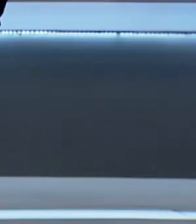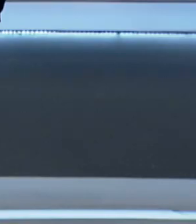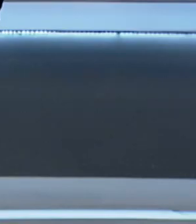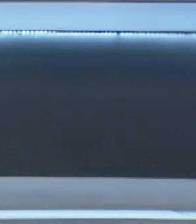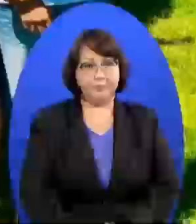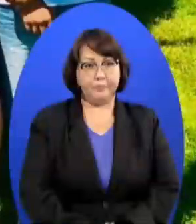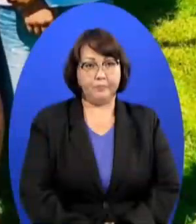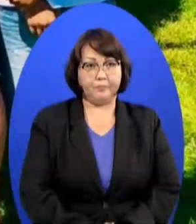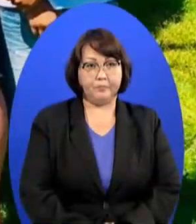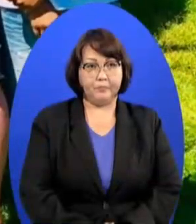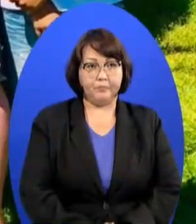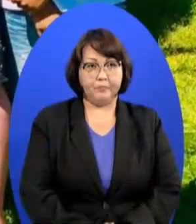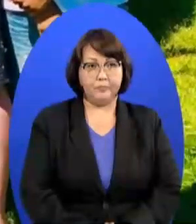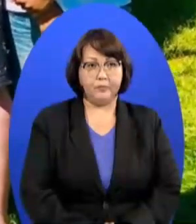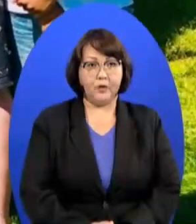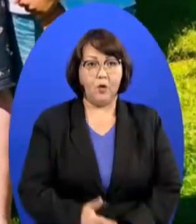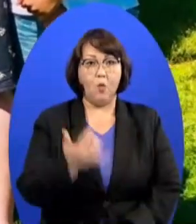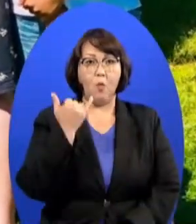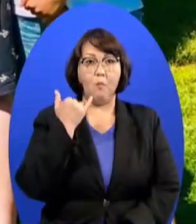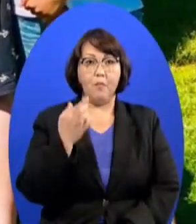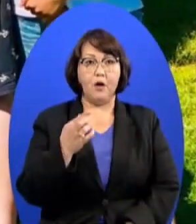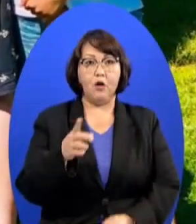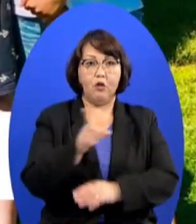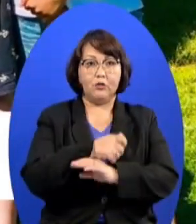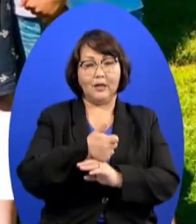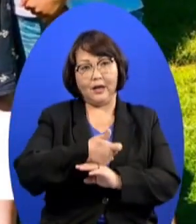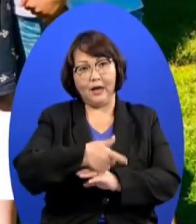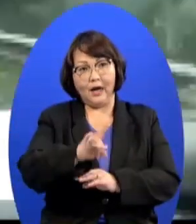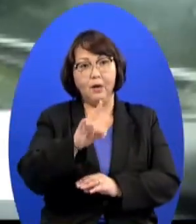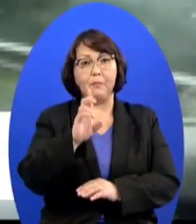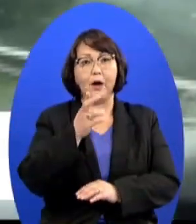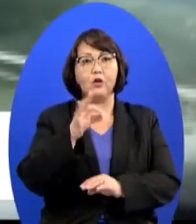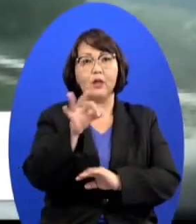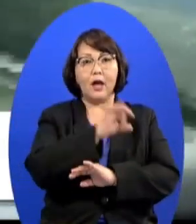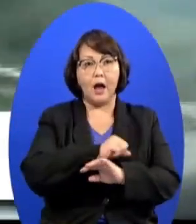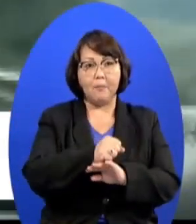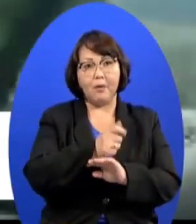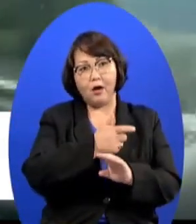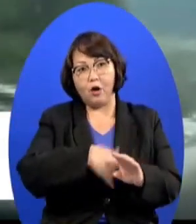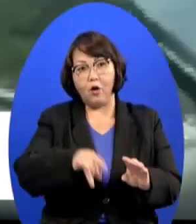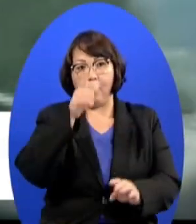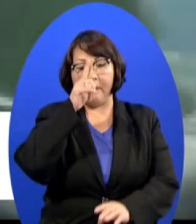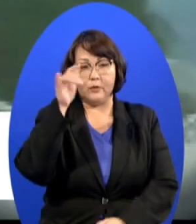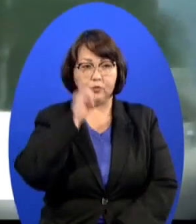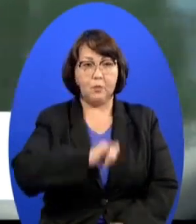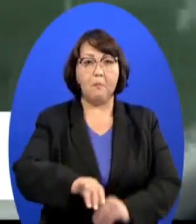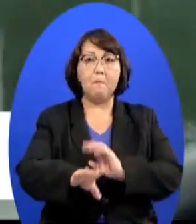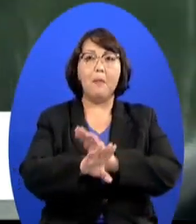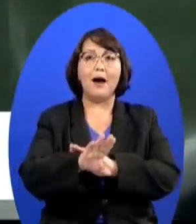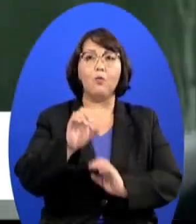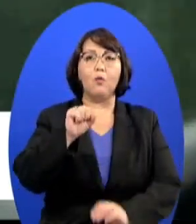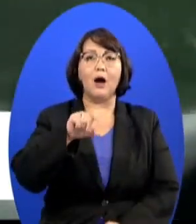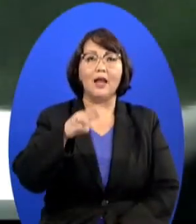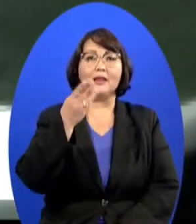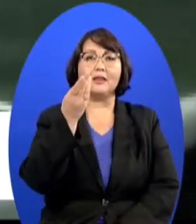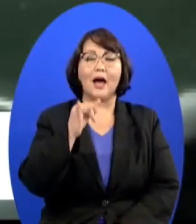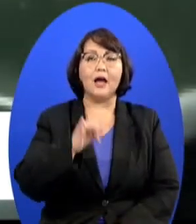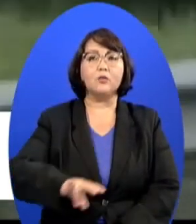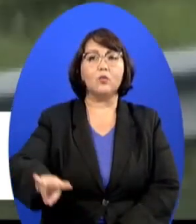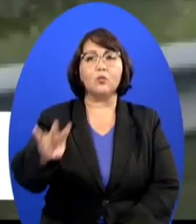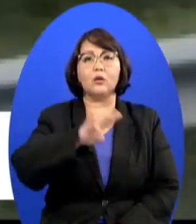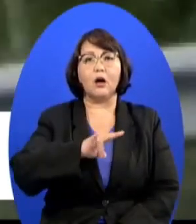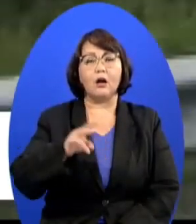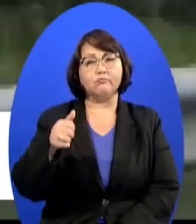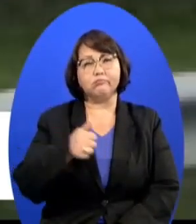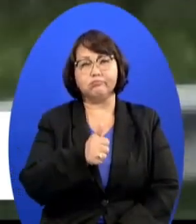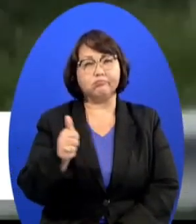байна. Тэд Улаанбаатар хотоос гарч Баялаг аймгаар дамжаад хил гарч Оросын холбооны улсын нутаг Баруун Алтайн хязгаараар аялжээ. Нийтдээ